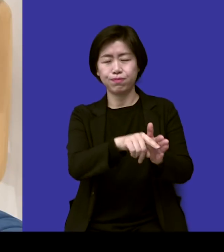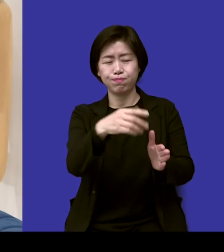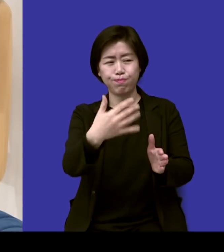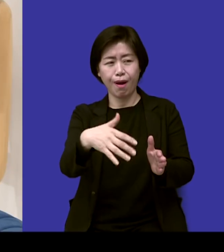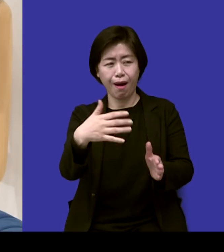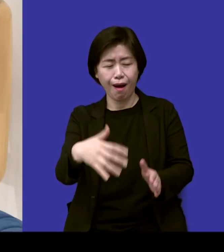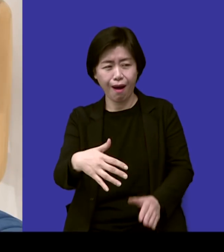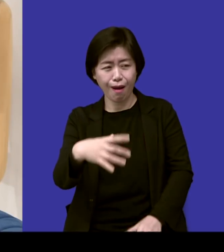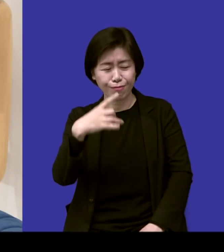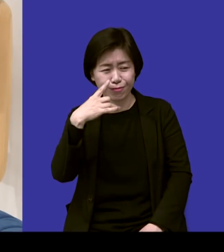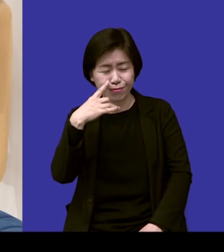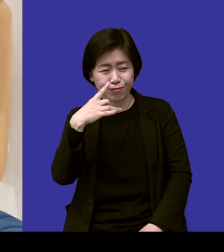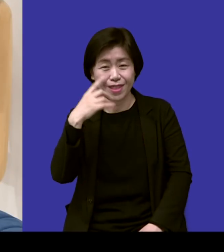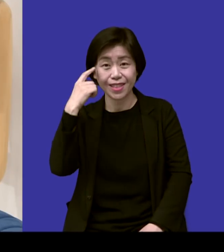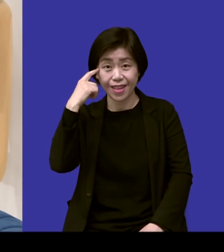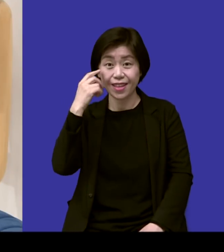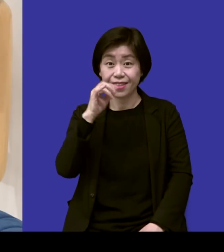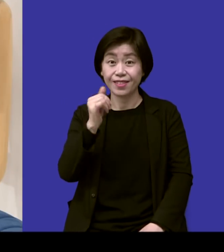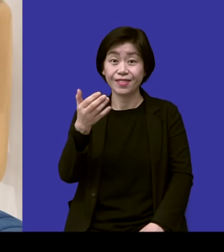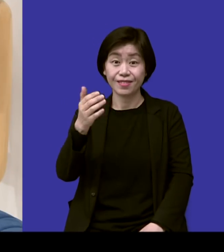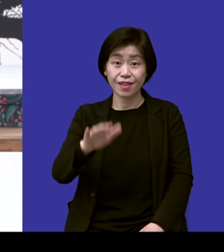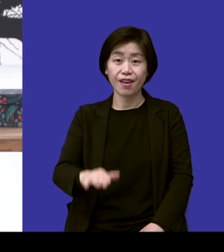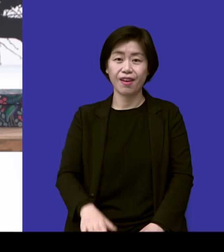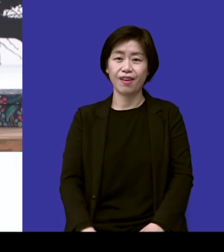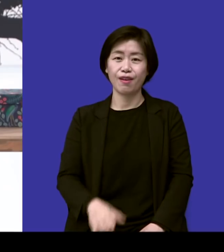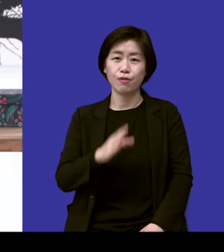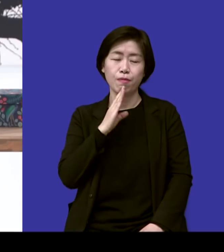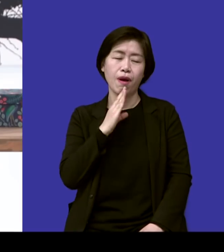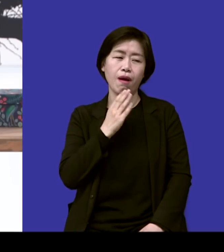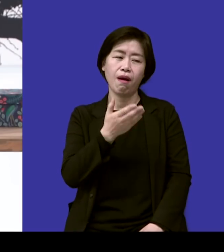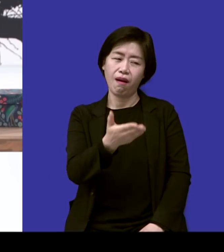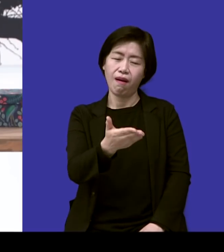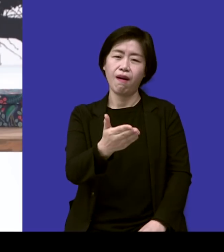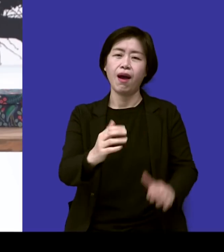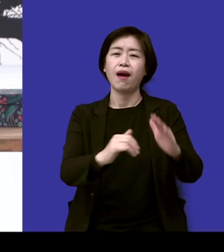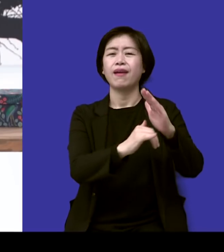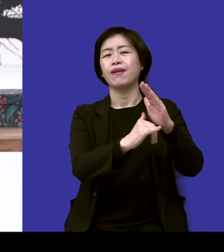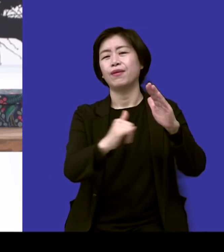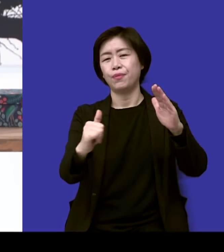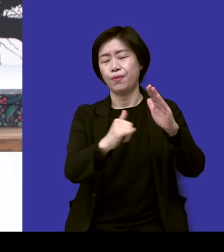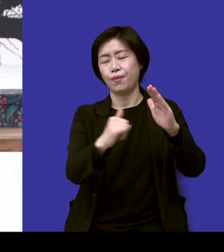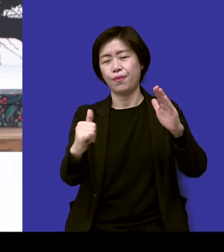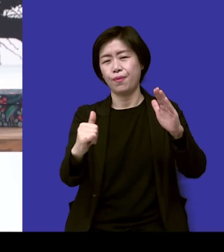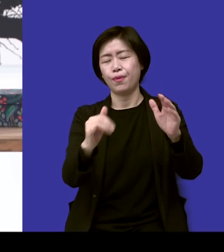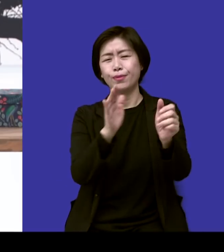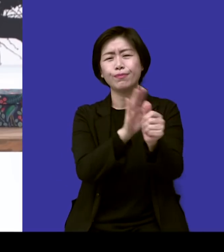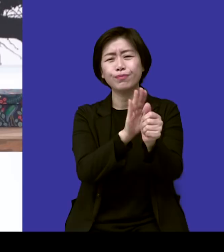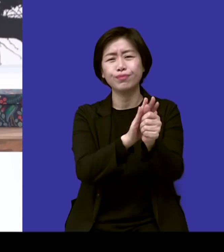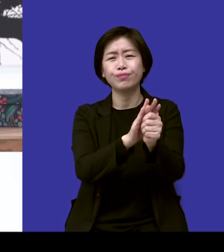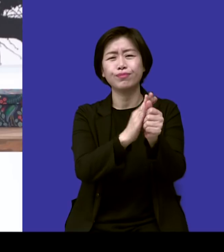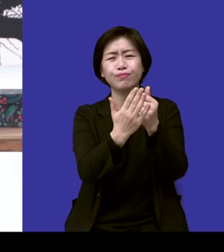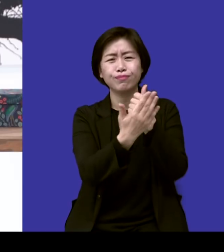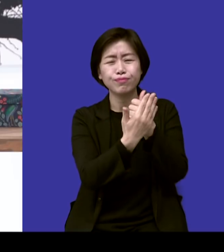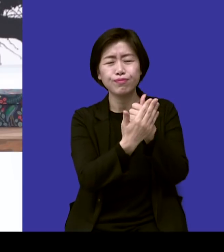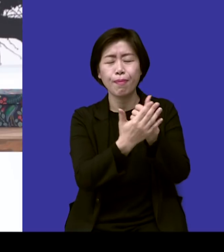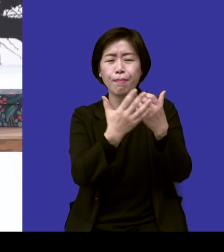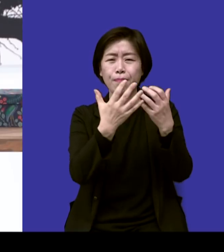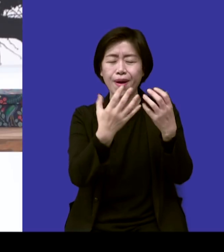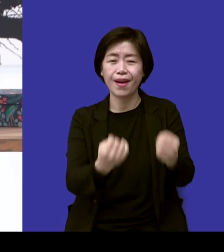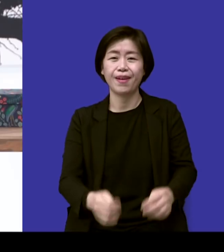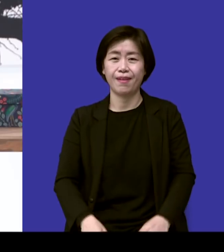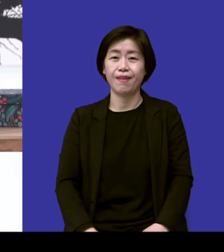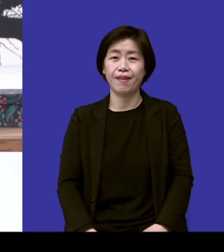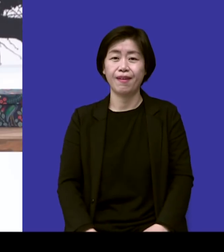궁금해하면서 들었는데 네. 정말 옆에서 돕는 가족들이 동역자였고 정말 그